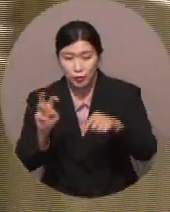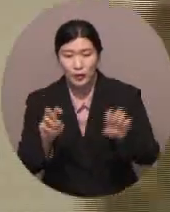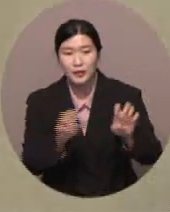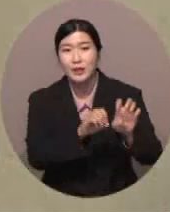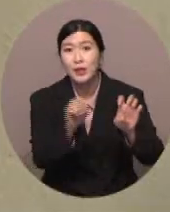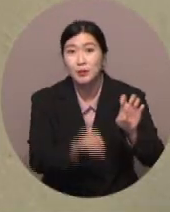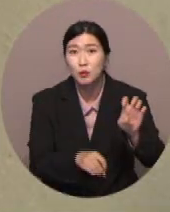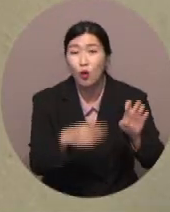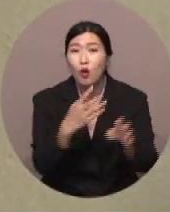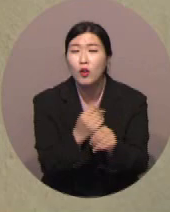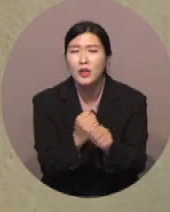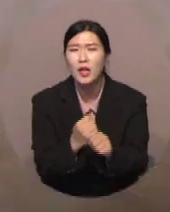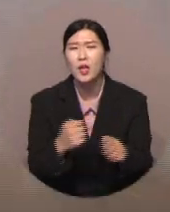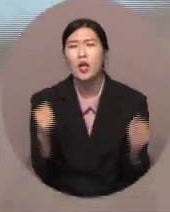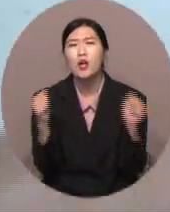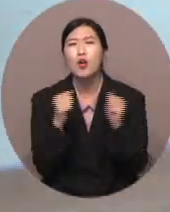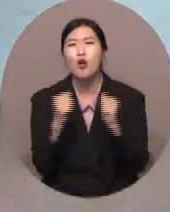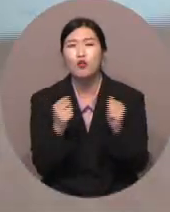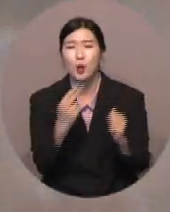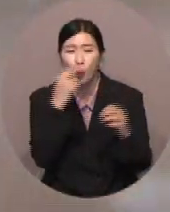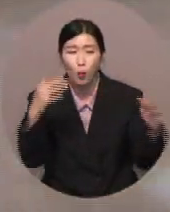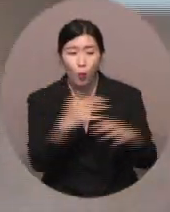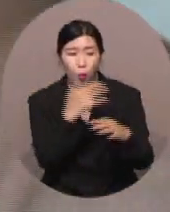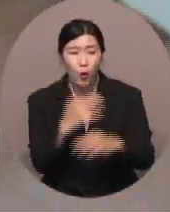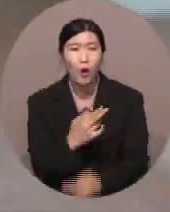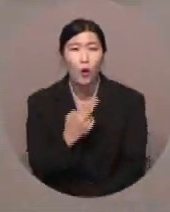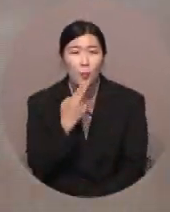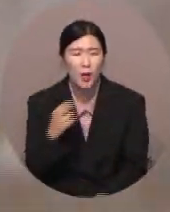난방 사용이 많고 환기를 잘 하지 않는